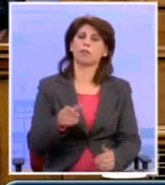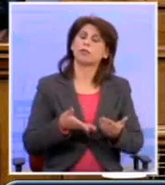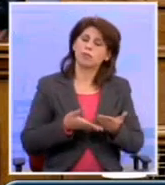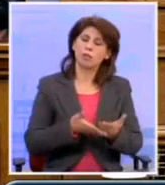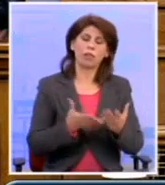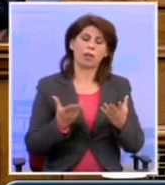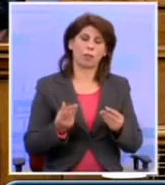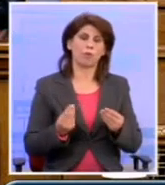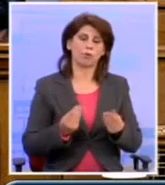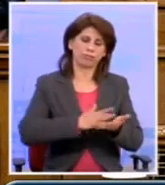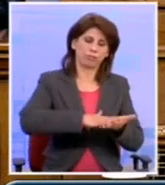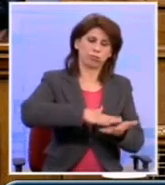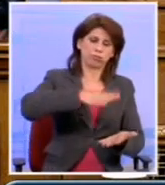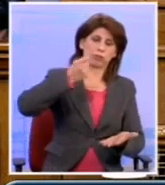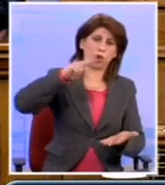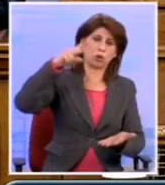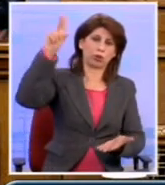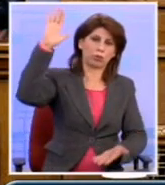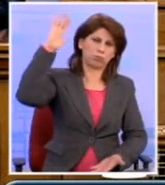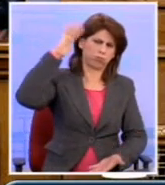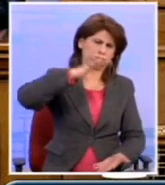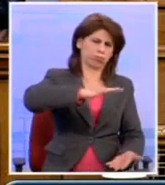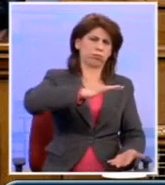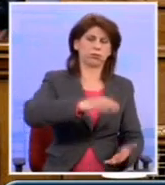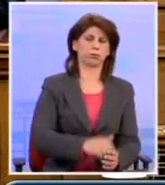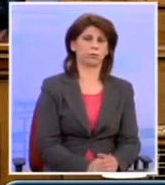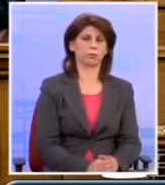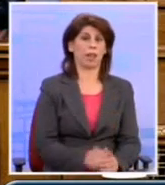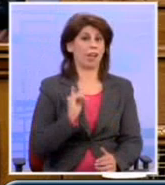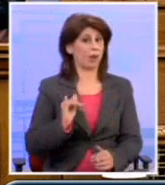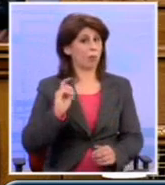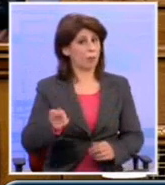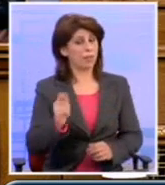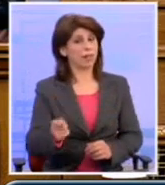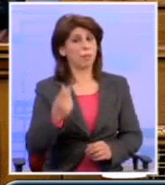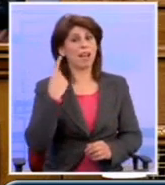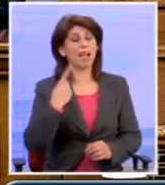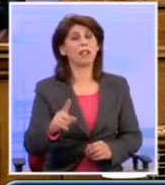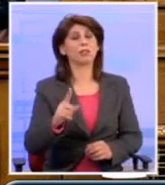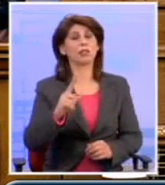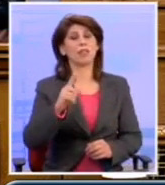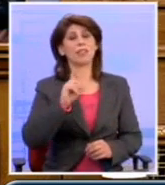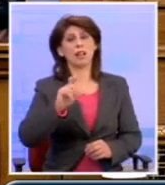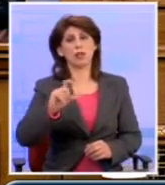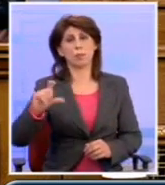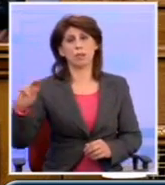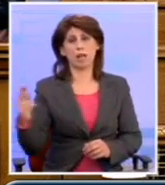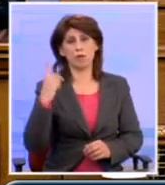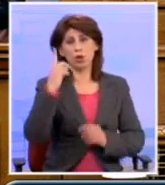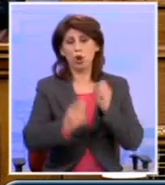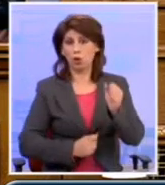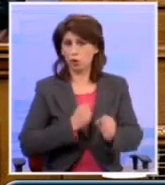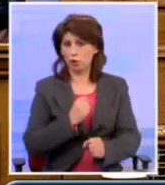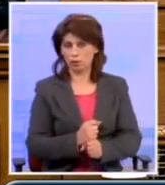κατά πολύ στην συσσόρευση των τόκων. Ακόμα πληρώνουμε εκατοντάδες εκατομμύρια ευρώ το